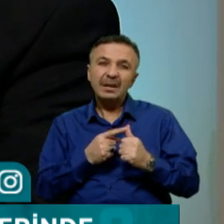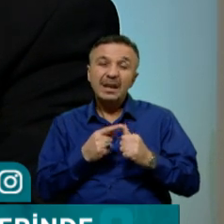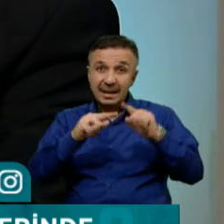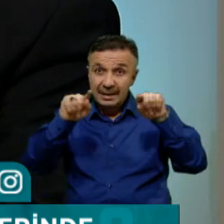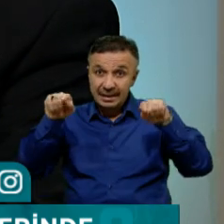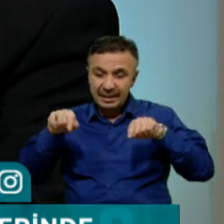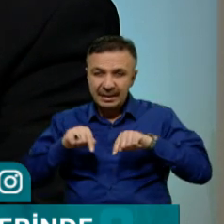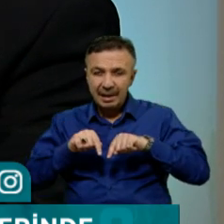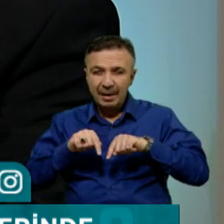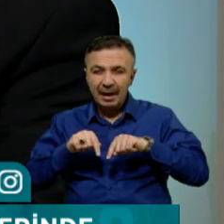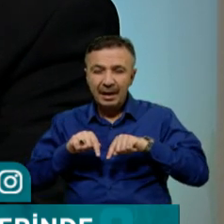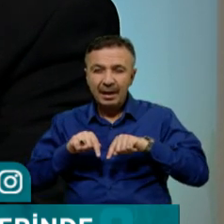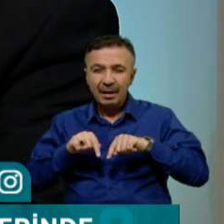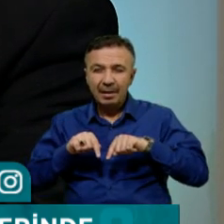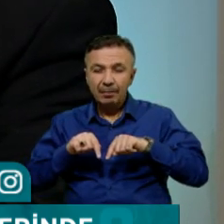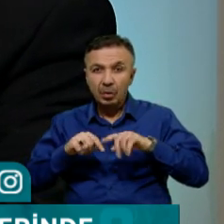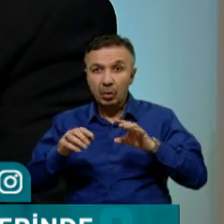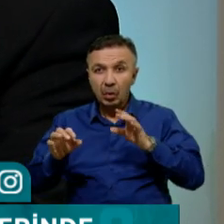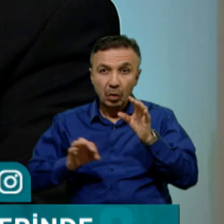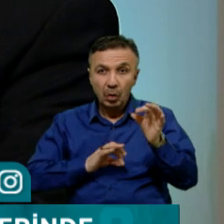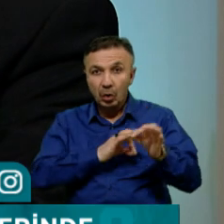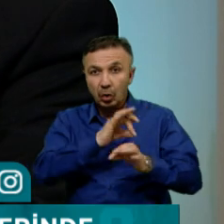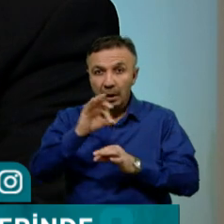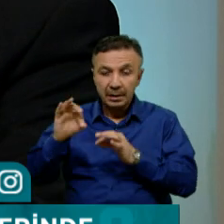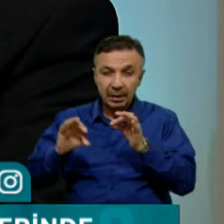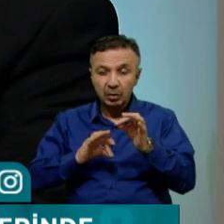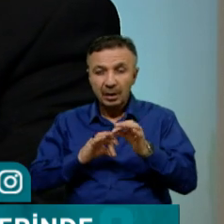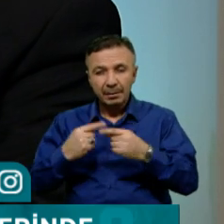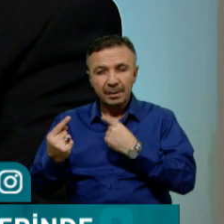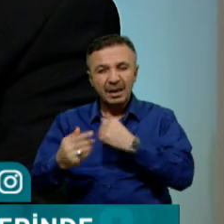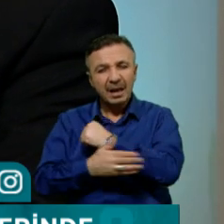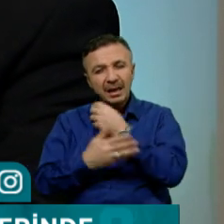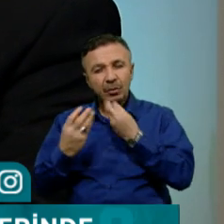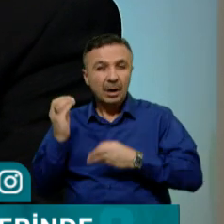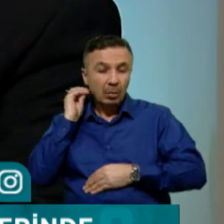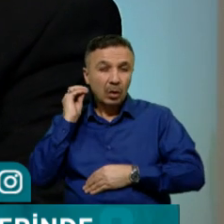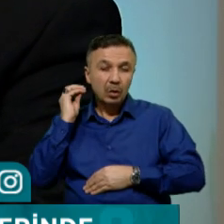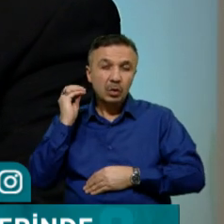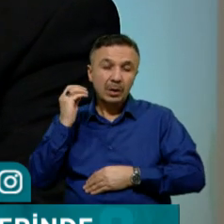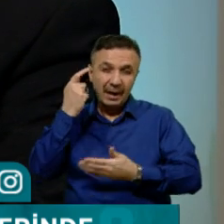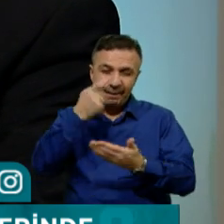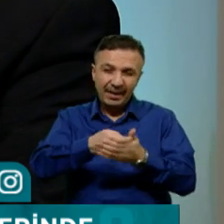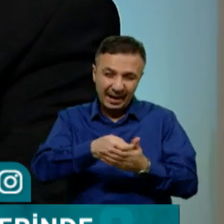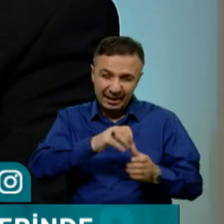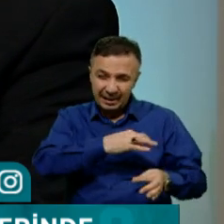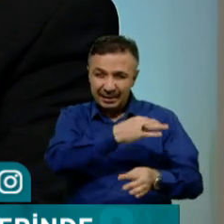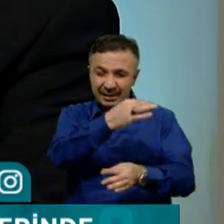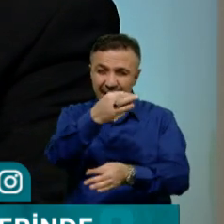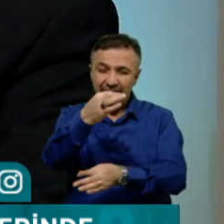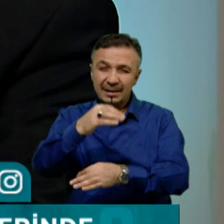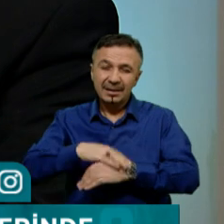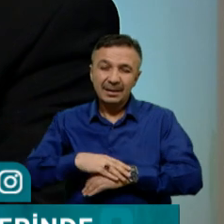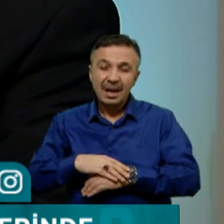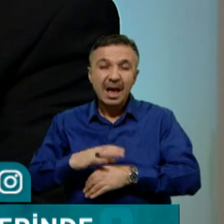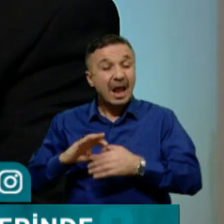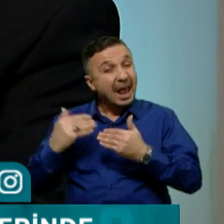yatıran yani organizasyonda birbirine yardım eden para yatıran borç veren insanların in ne